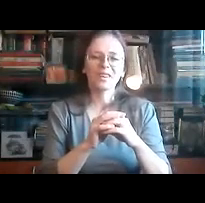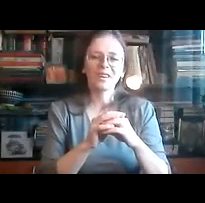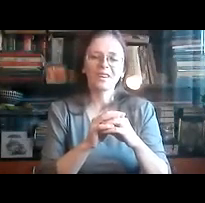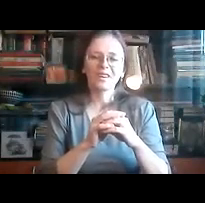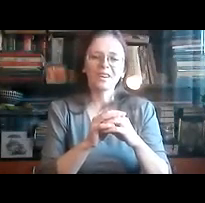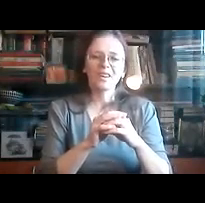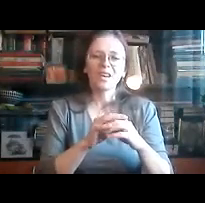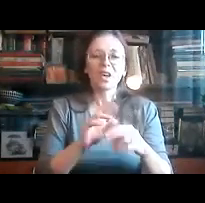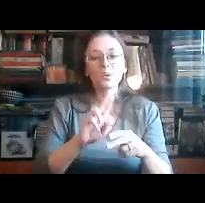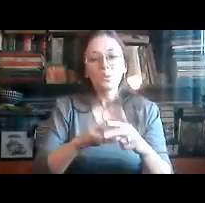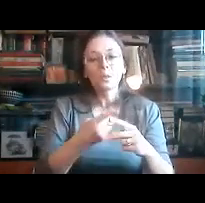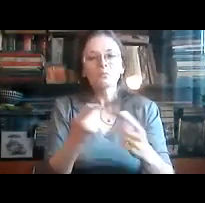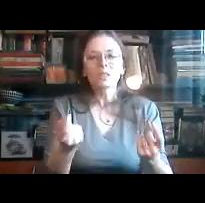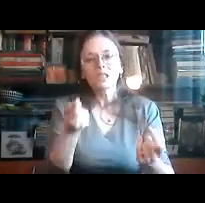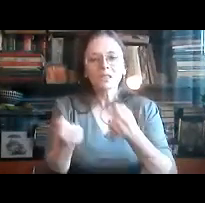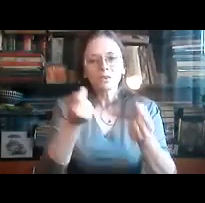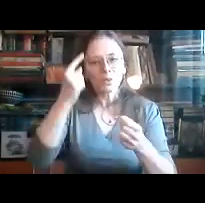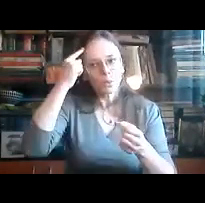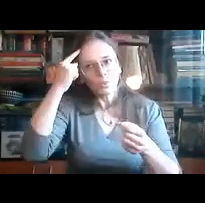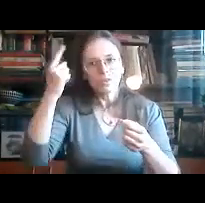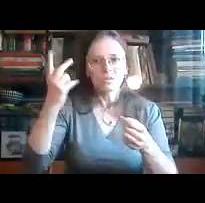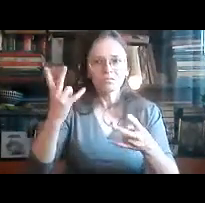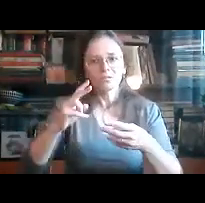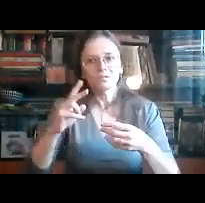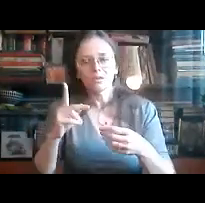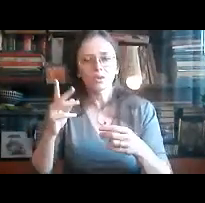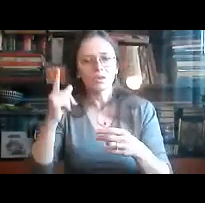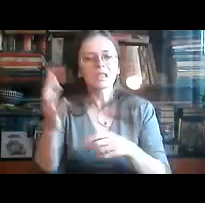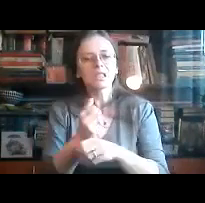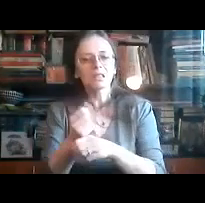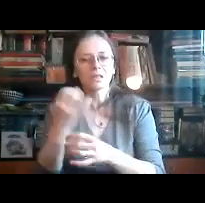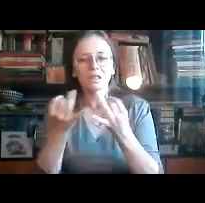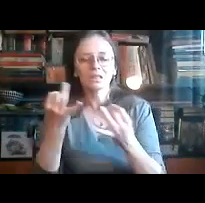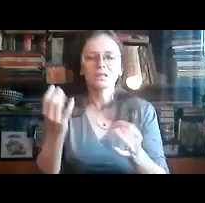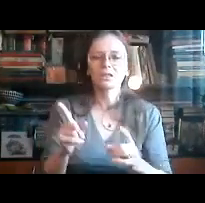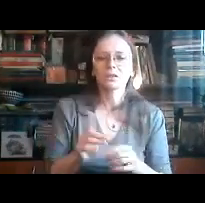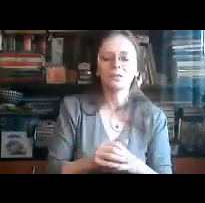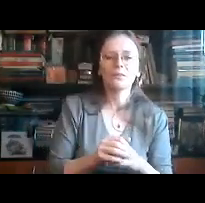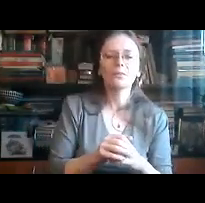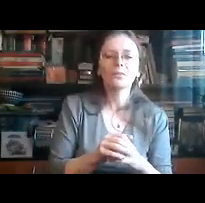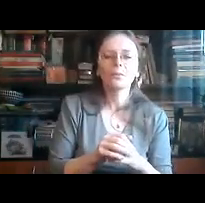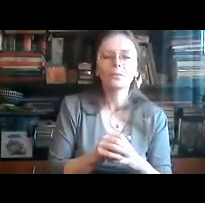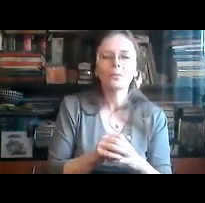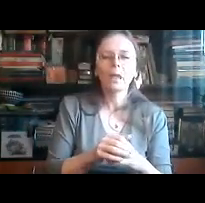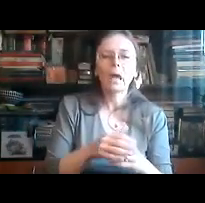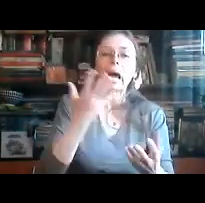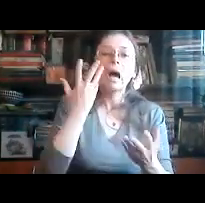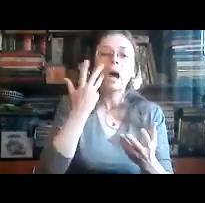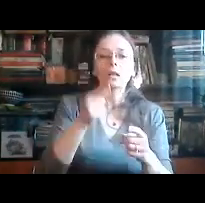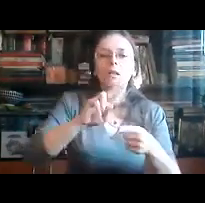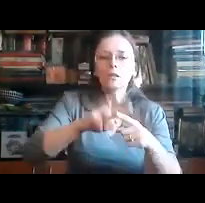Вот, поэтому, ну, мне кажется, когда это все-таки пройдет, мне кажется, будет